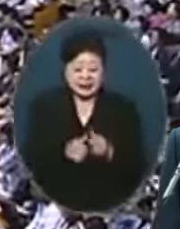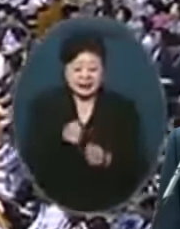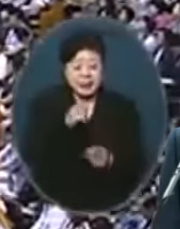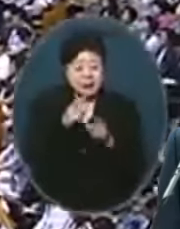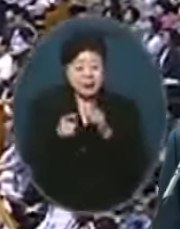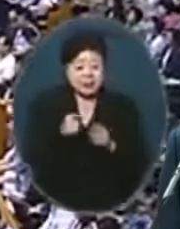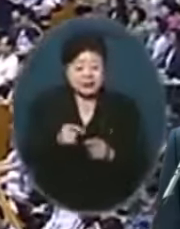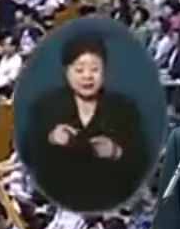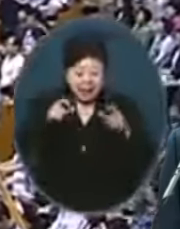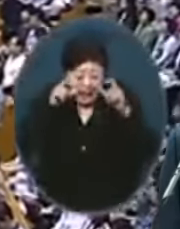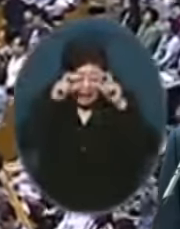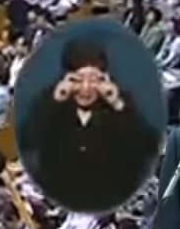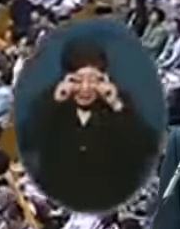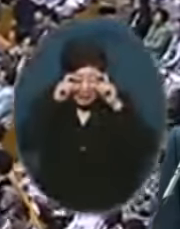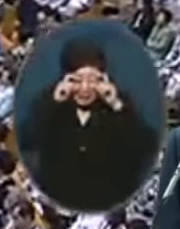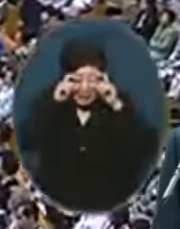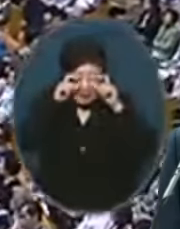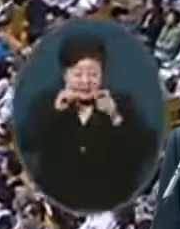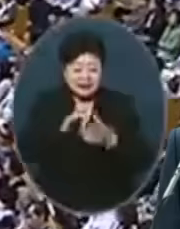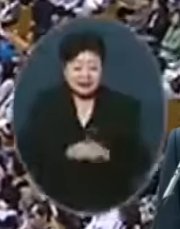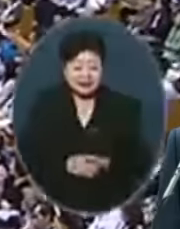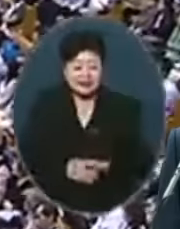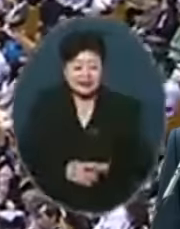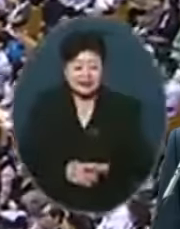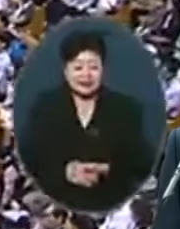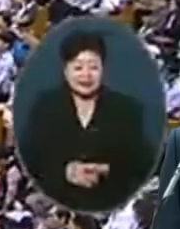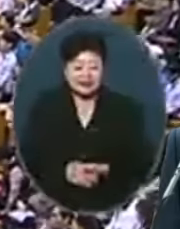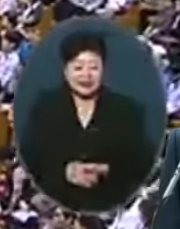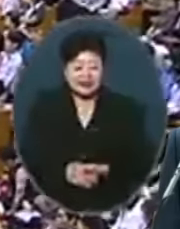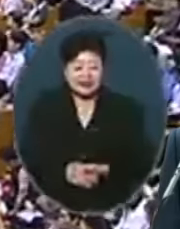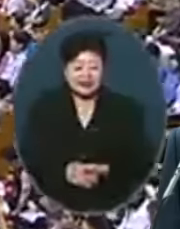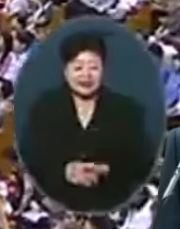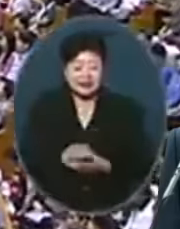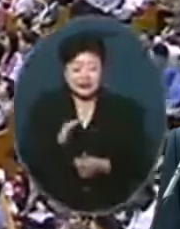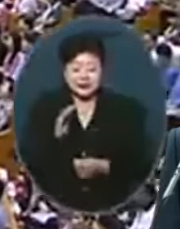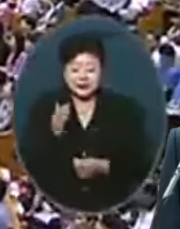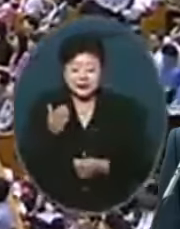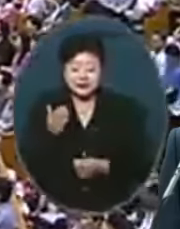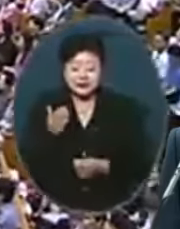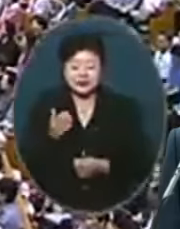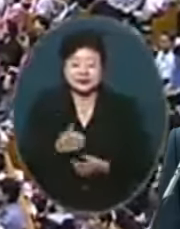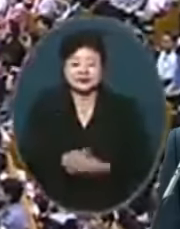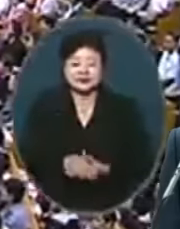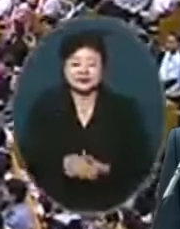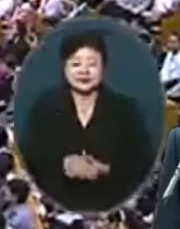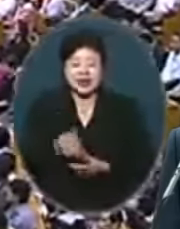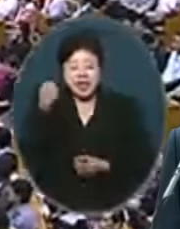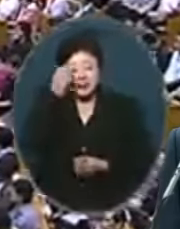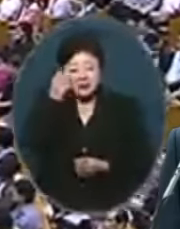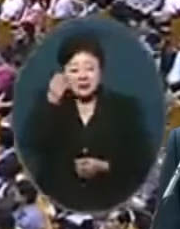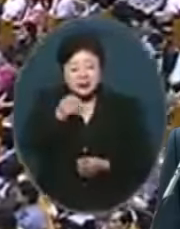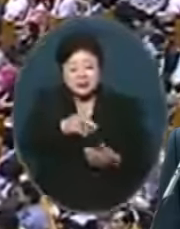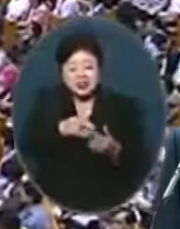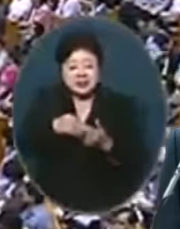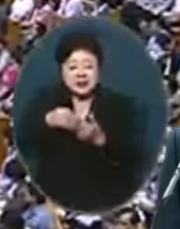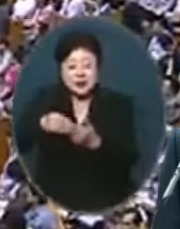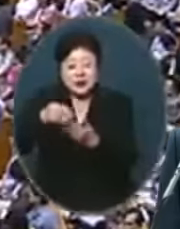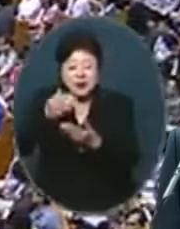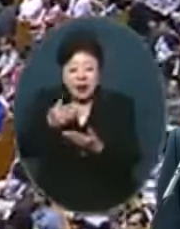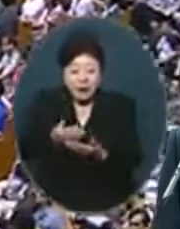하나님의 말씀의 안경을 깨야지 성령님의 인도를